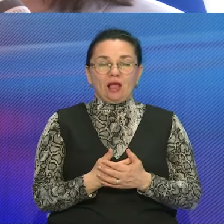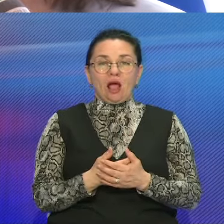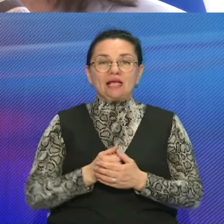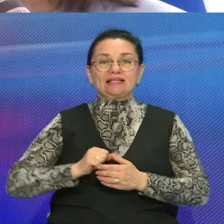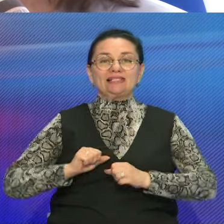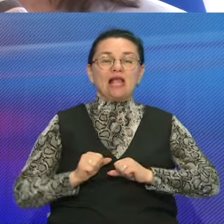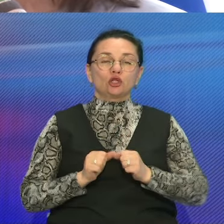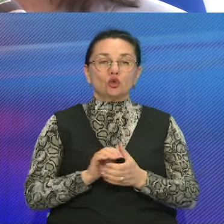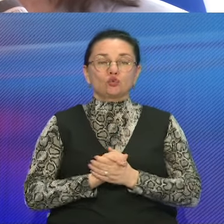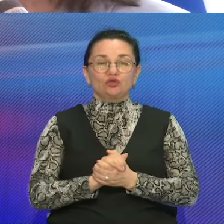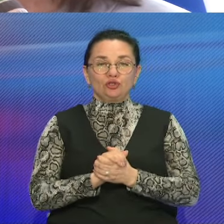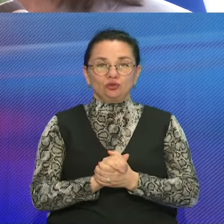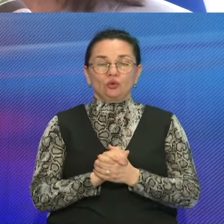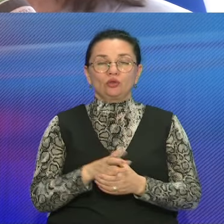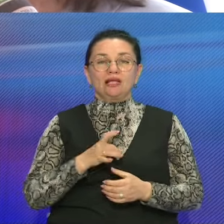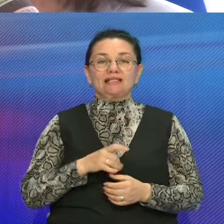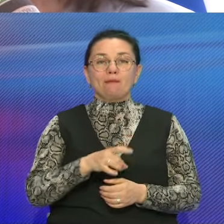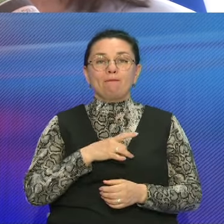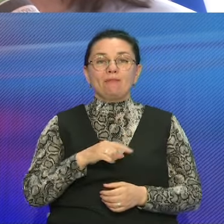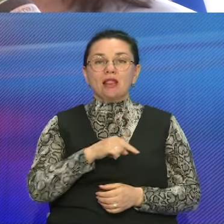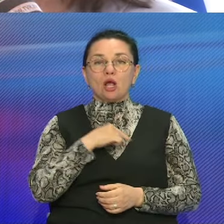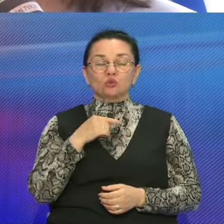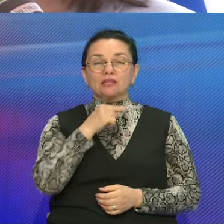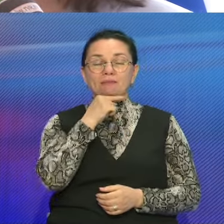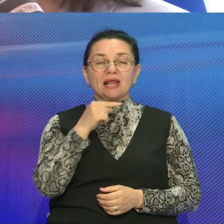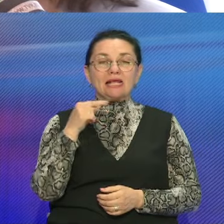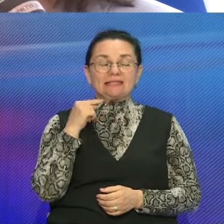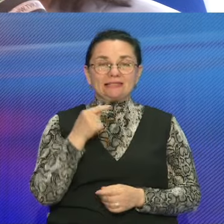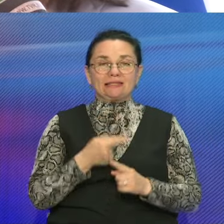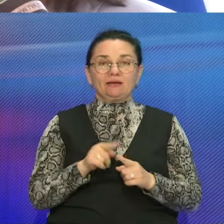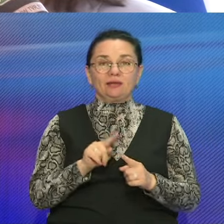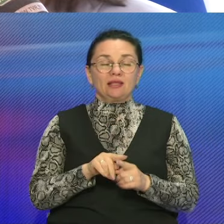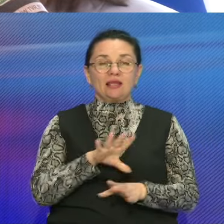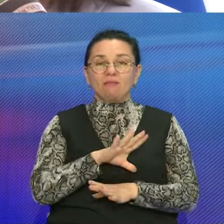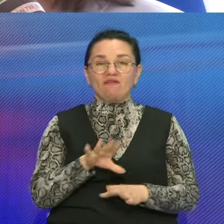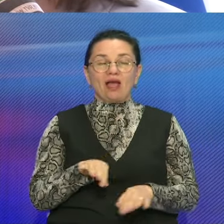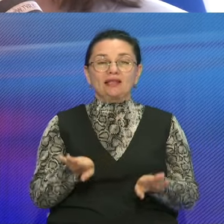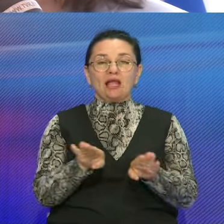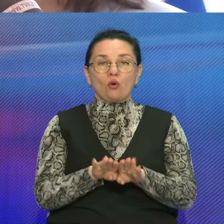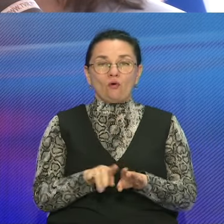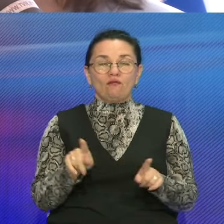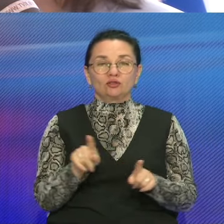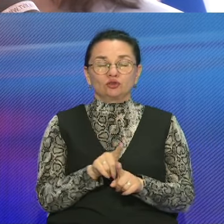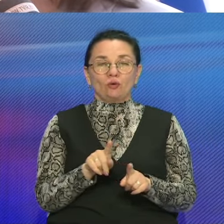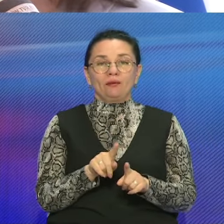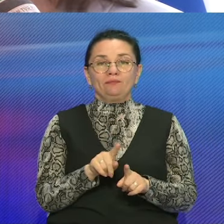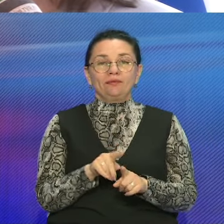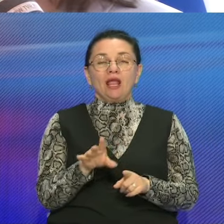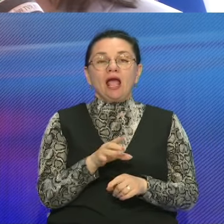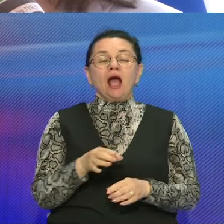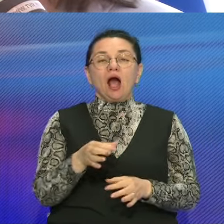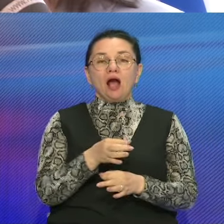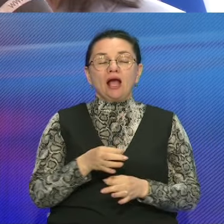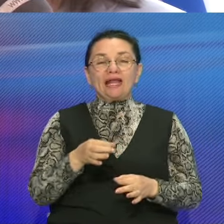сотрудничают, белорусские с российскими. Не бывает такого месяца и недели, чтобы не было делегаций региональных,